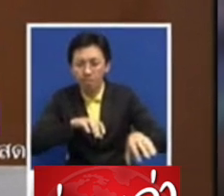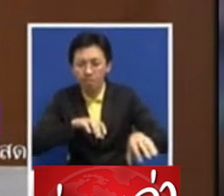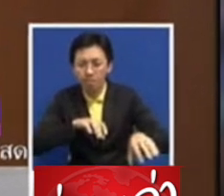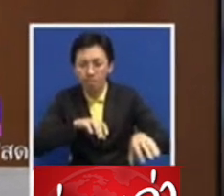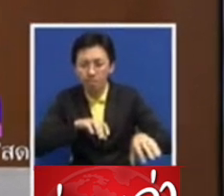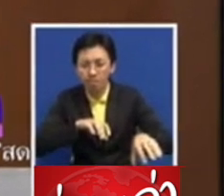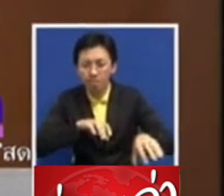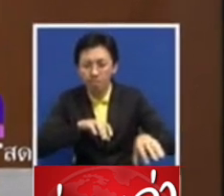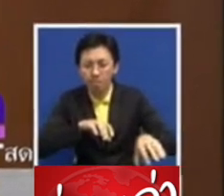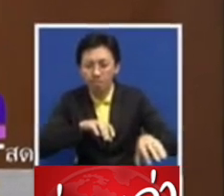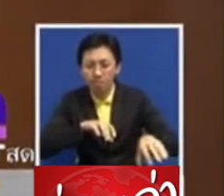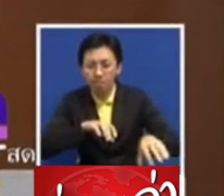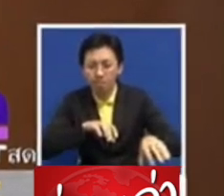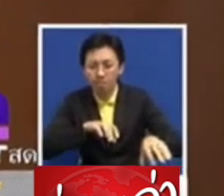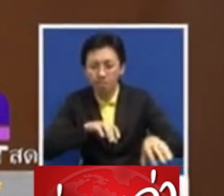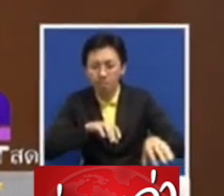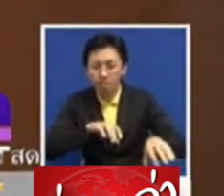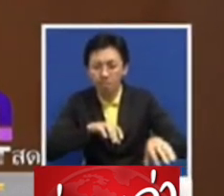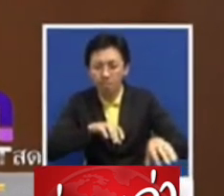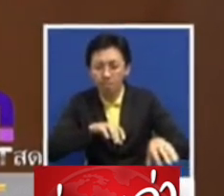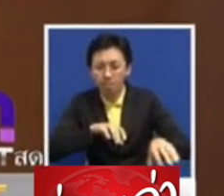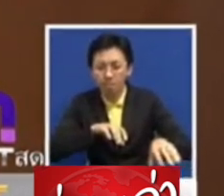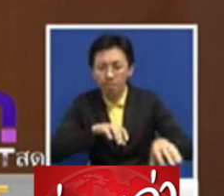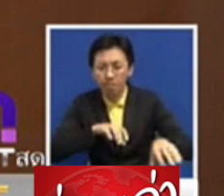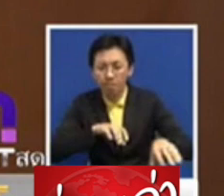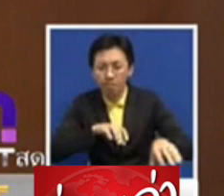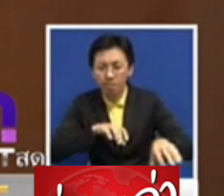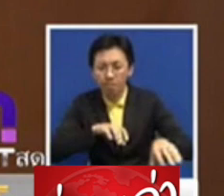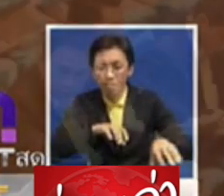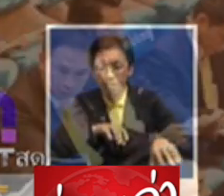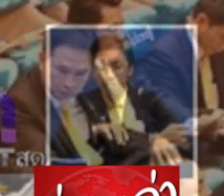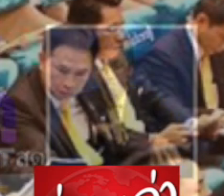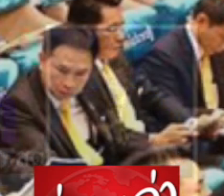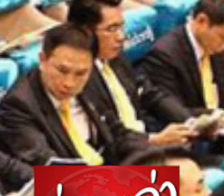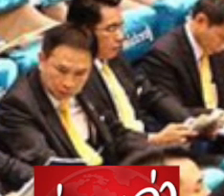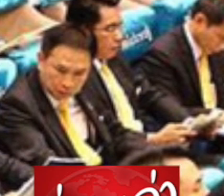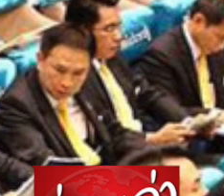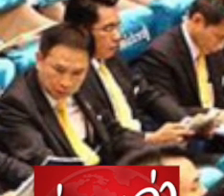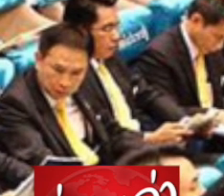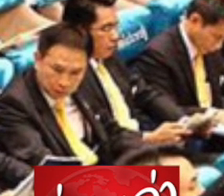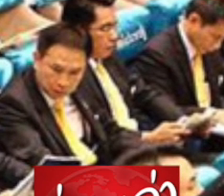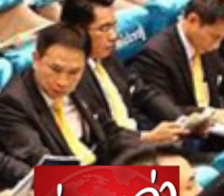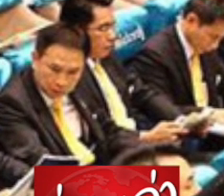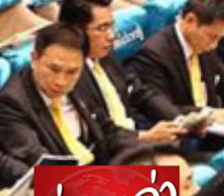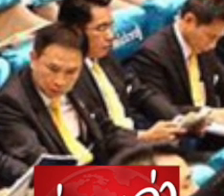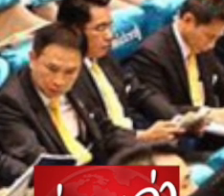ายสอนมารยาทสมาชิกฉุนเวลาพูดโดนหัวเราะใส่วันที่26กรกฎา